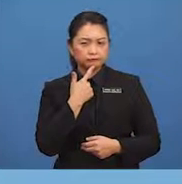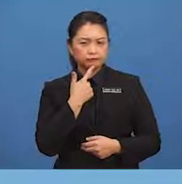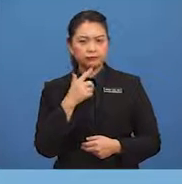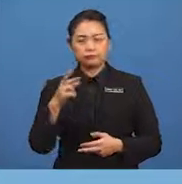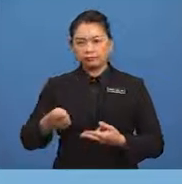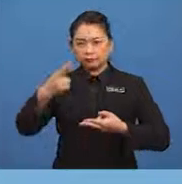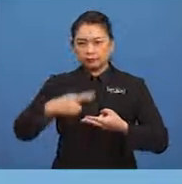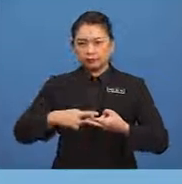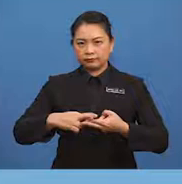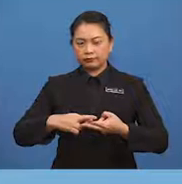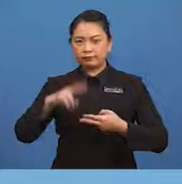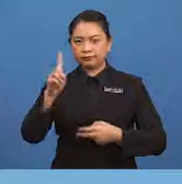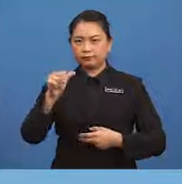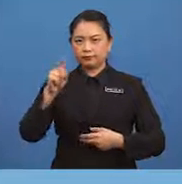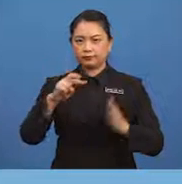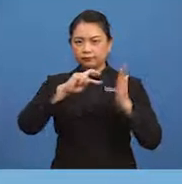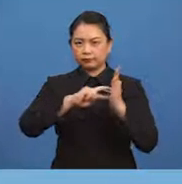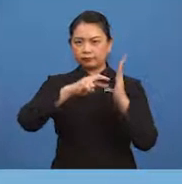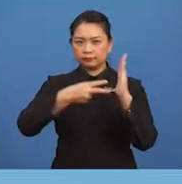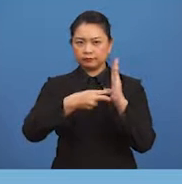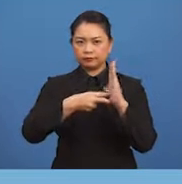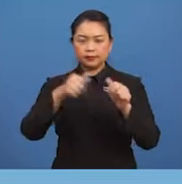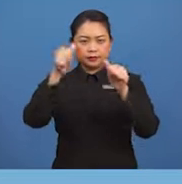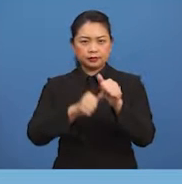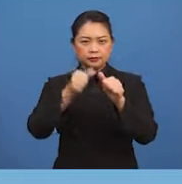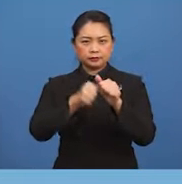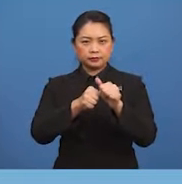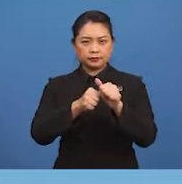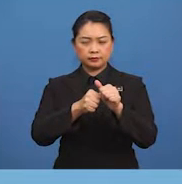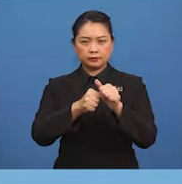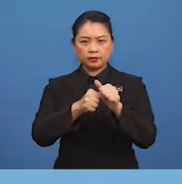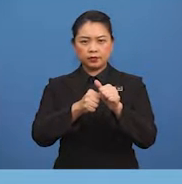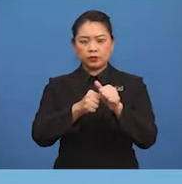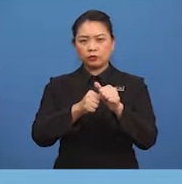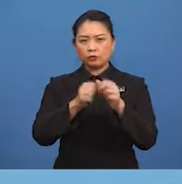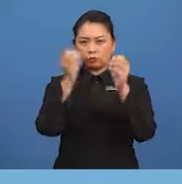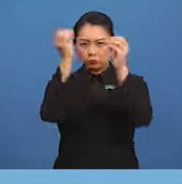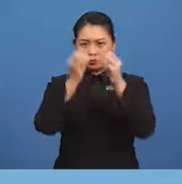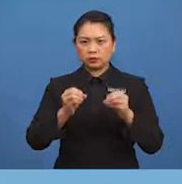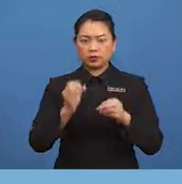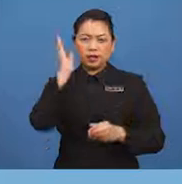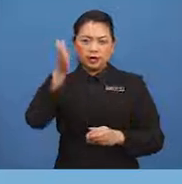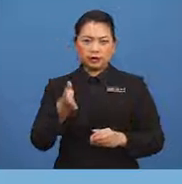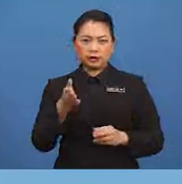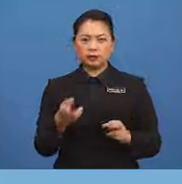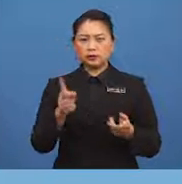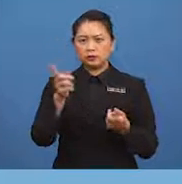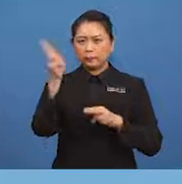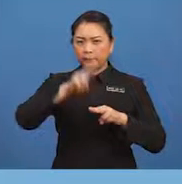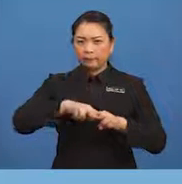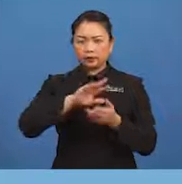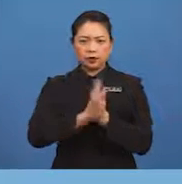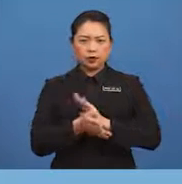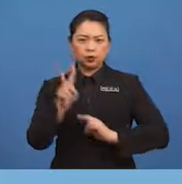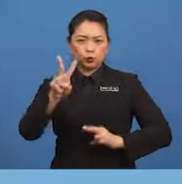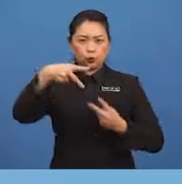Replikasi DNA bermaksud setiap kromosom akan mengganda menjadi